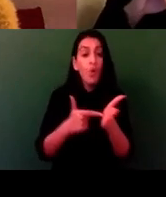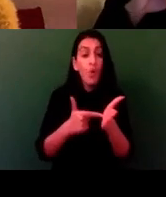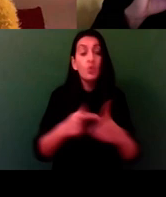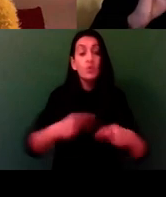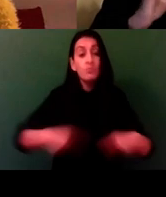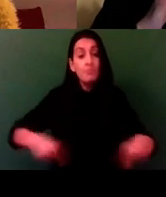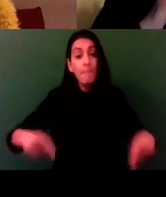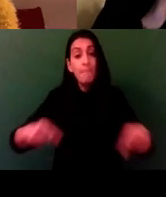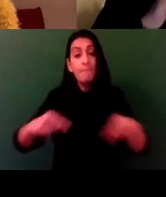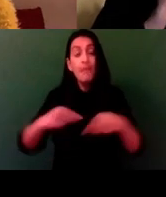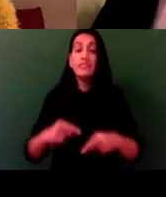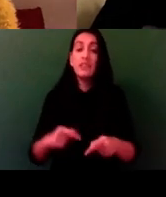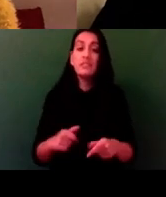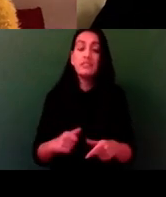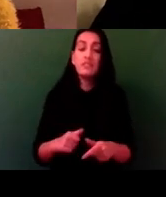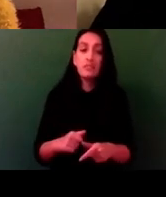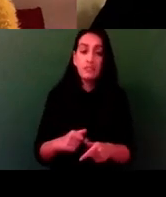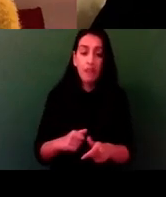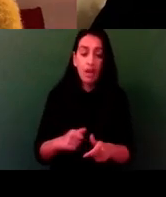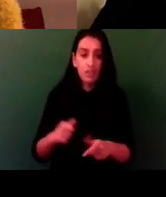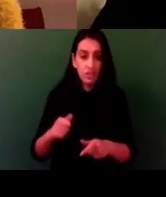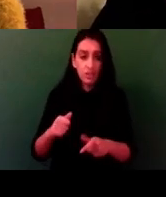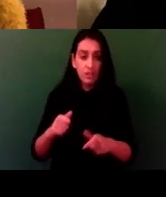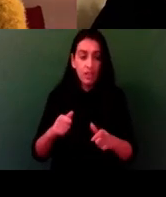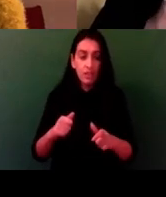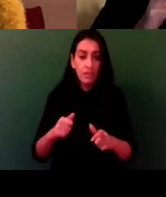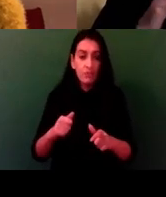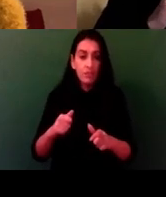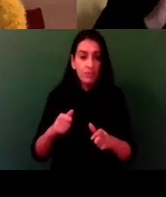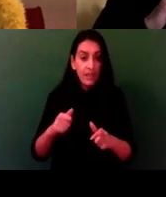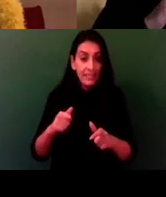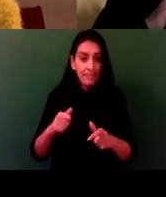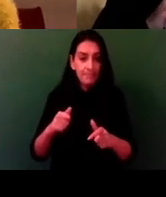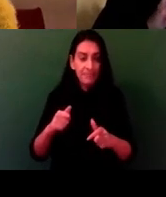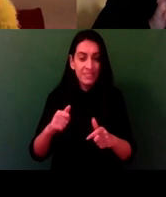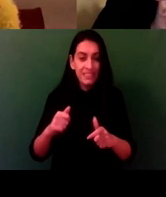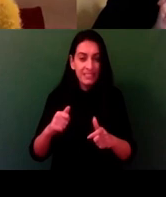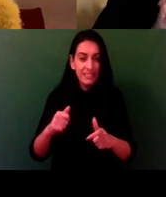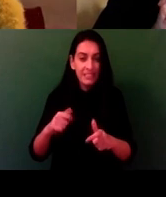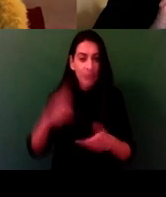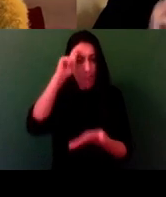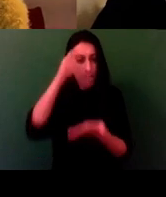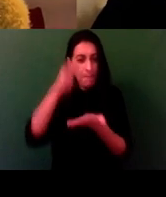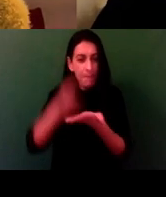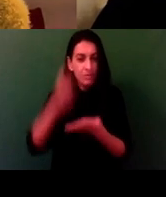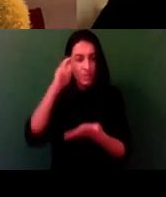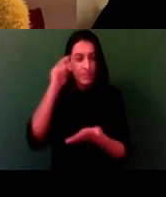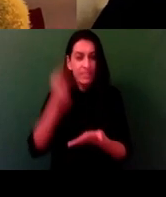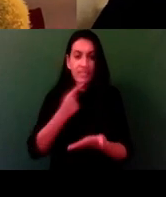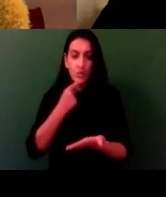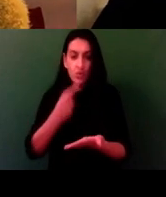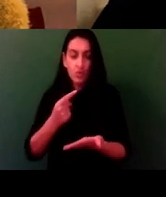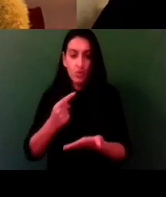farklı yerlerinde böyle bir süreç tasarımı önerisi yapmıştık. Tam böyle pandeminin başlangıcında